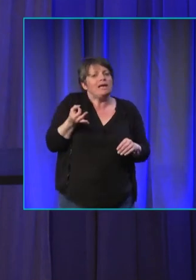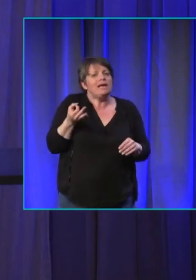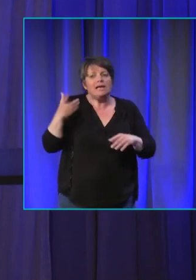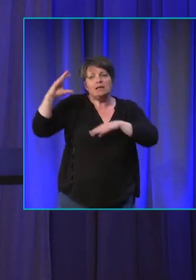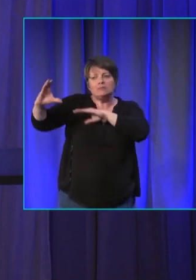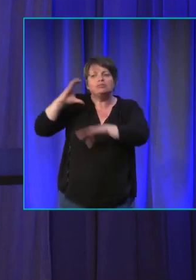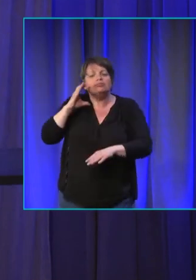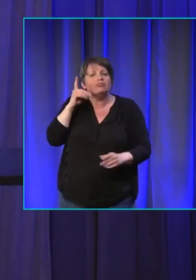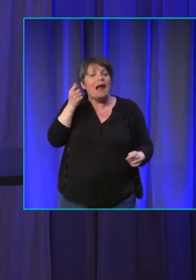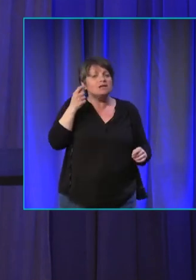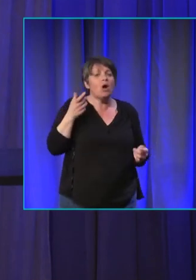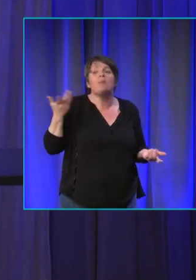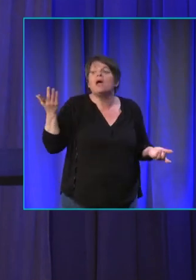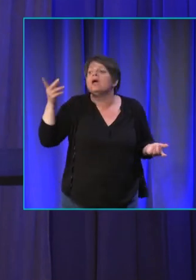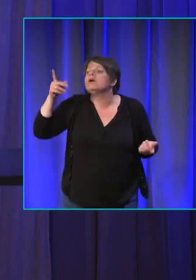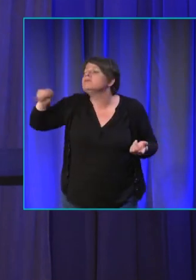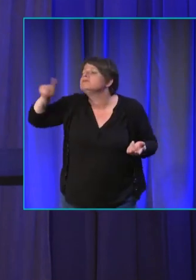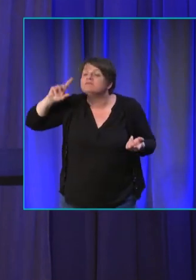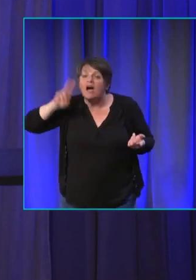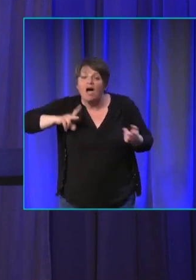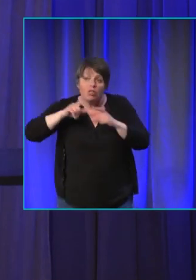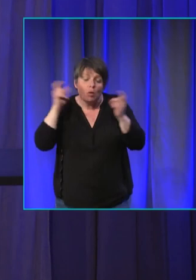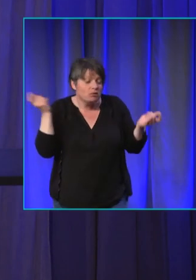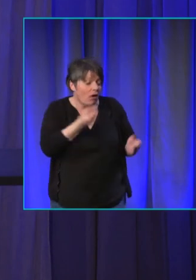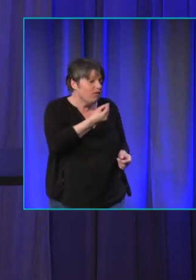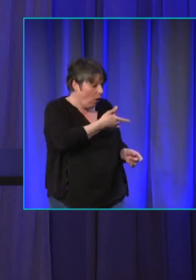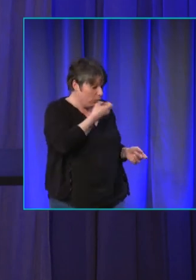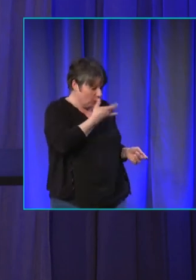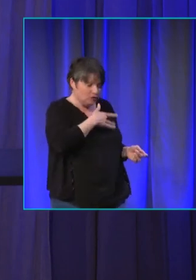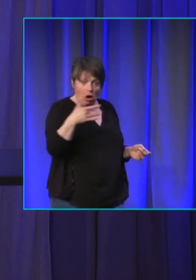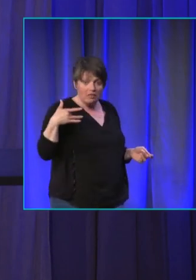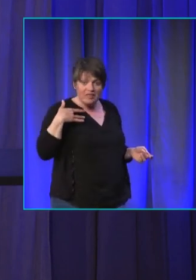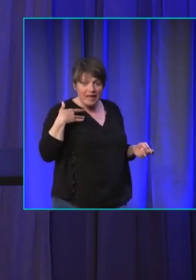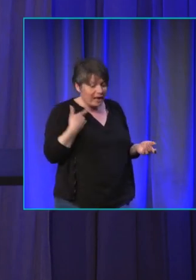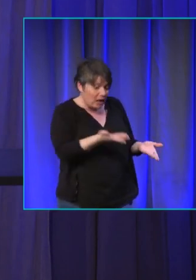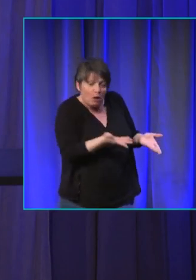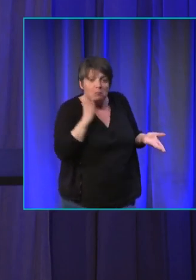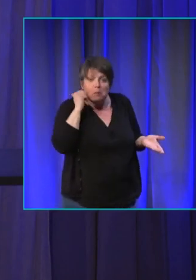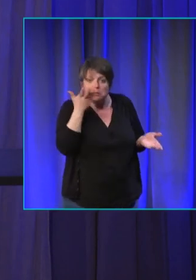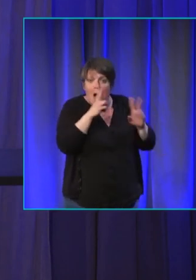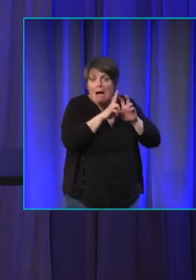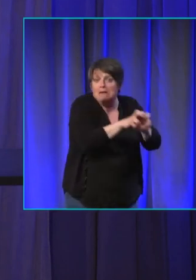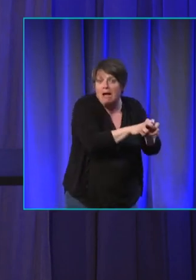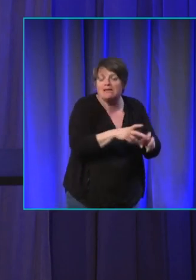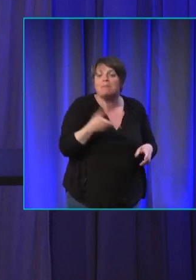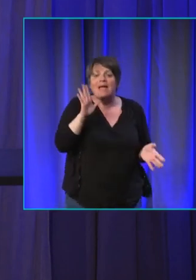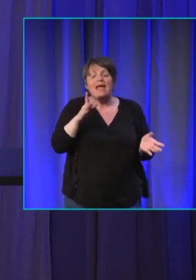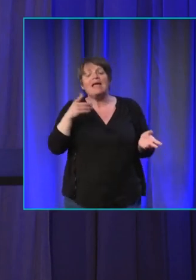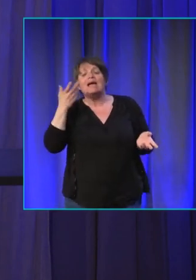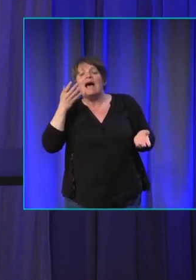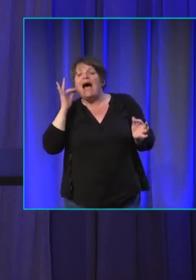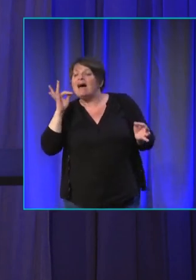que pour elles, l'enfant sain, c'est de l'enfant sain, quoi. Donc il n'y a rien à faire sur l'enfant sain. Mais si vous ne comprenez pas déjà quels sont les effets de la croissance